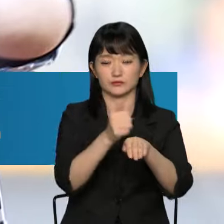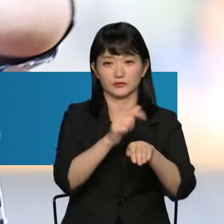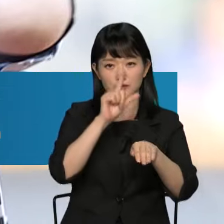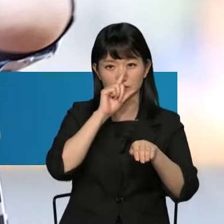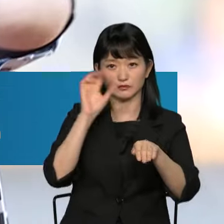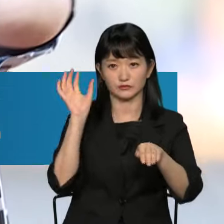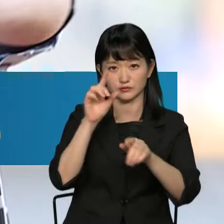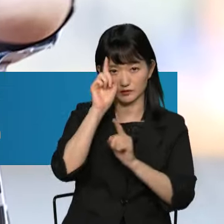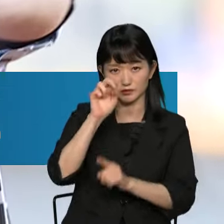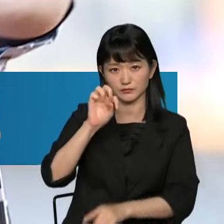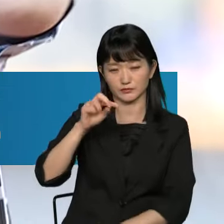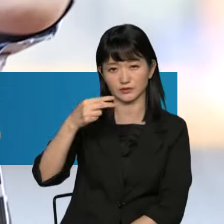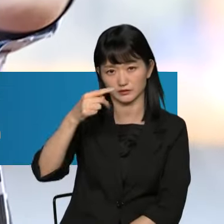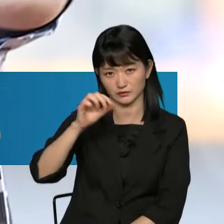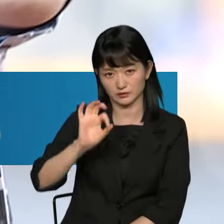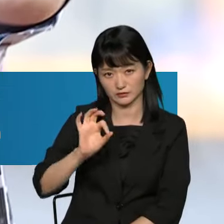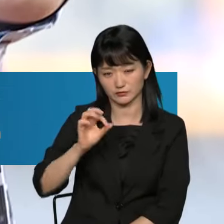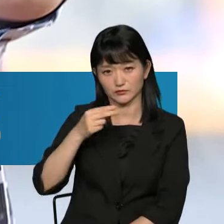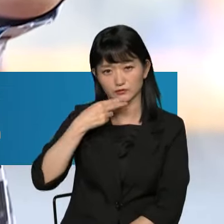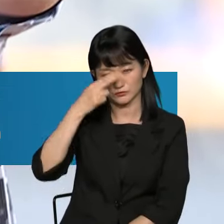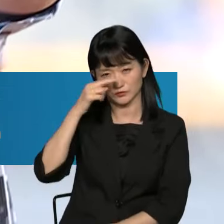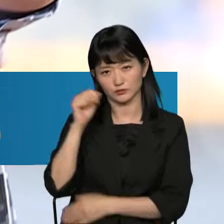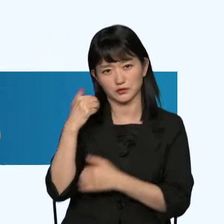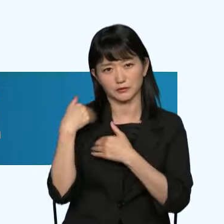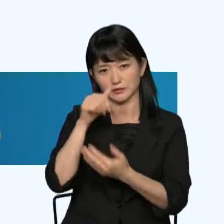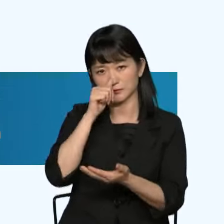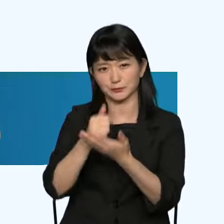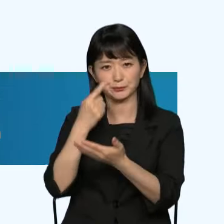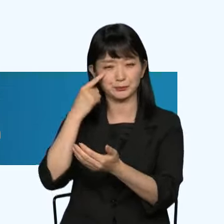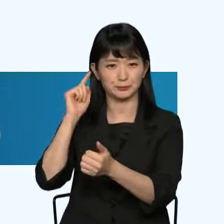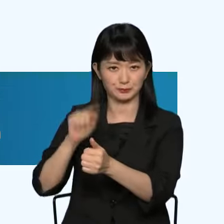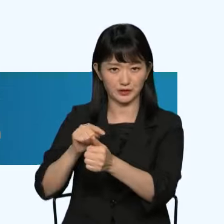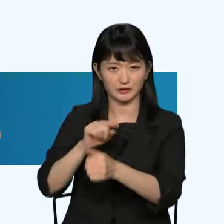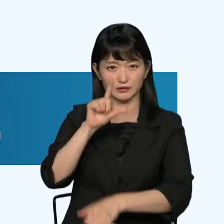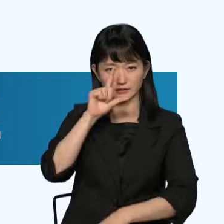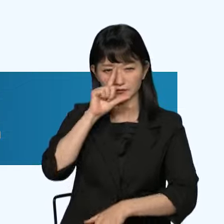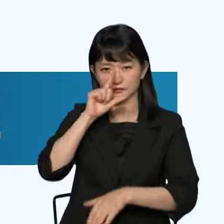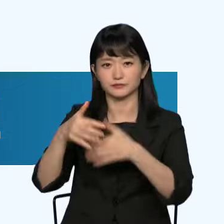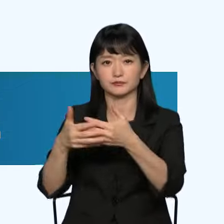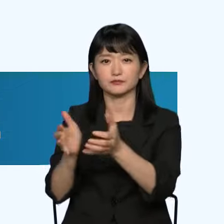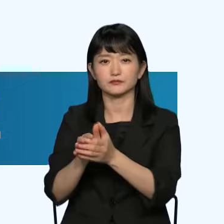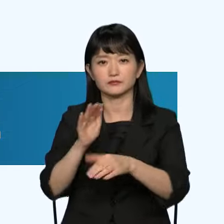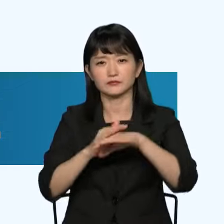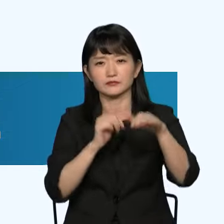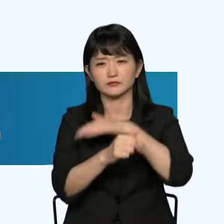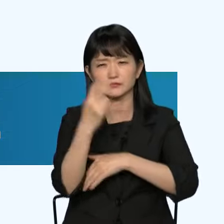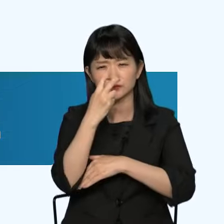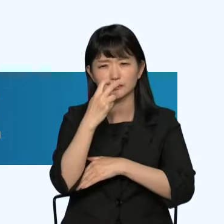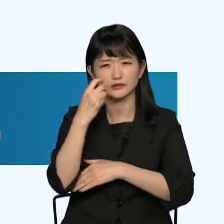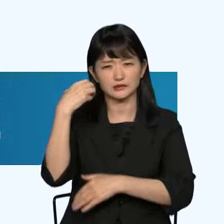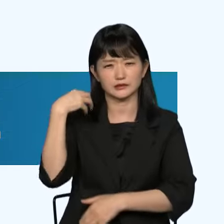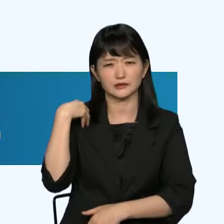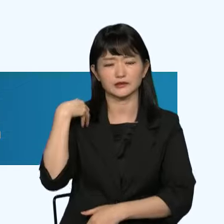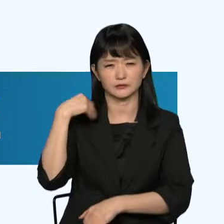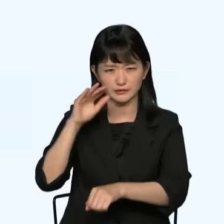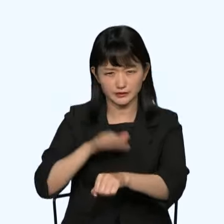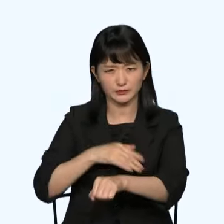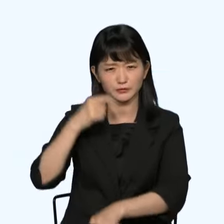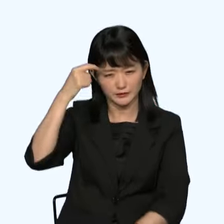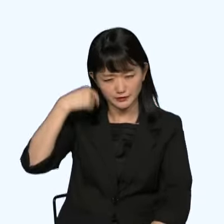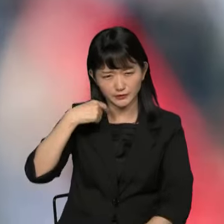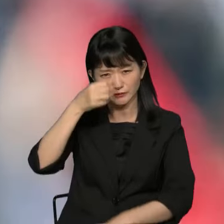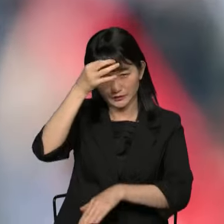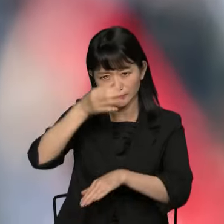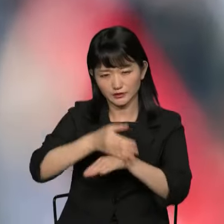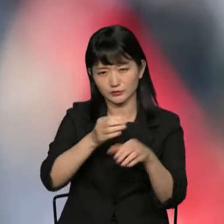LG 투수 이미듬도 음주운전 방조 혐의로 걸렸습니다. LG 구단은 선수단 관리에 책임을 통감한다며 사과문을